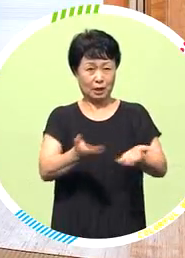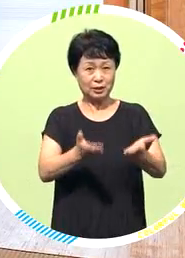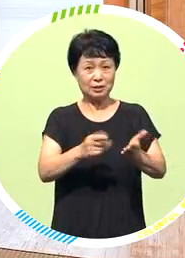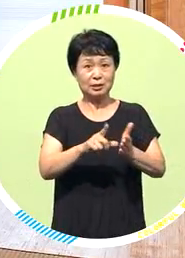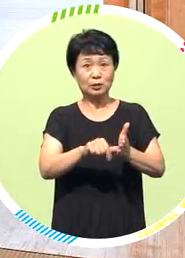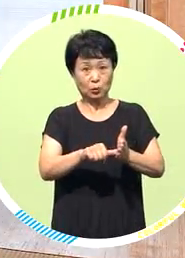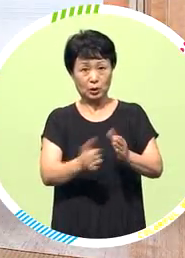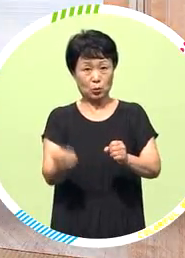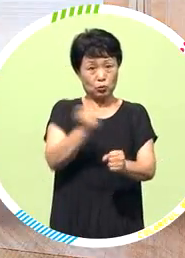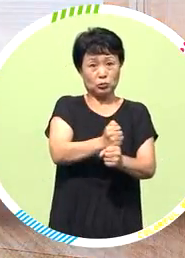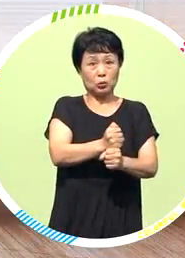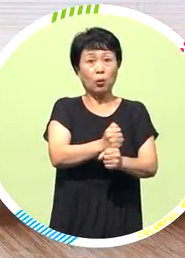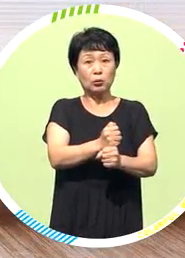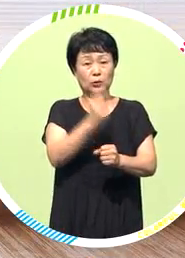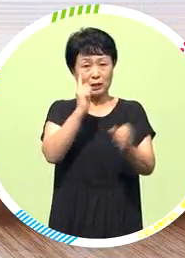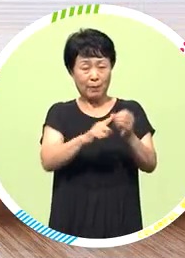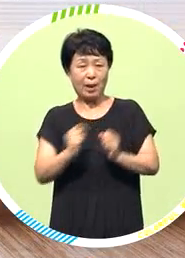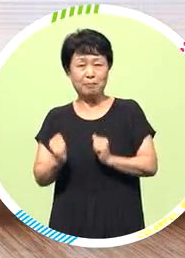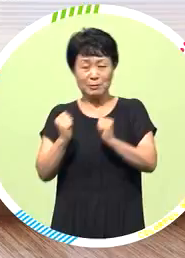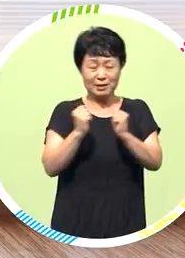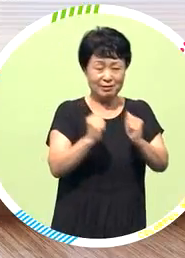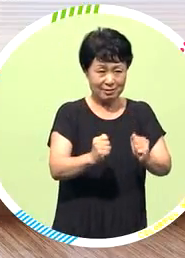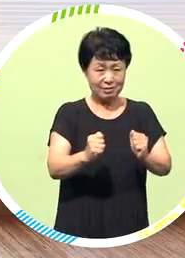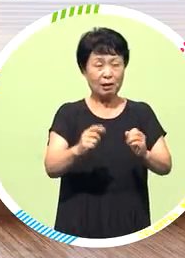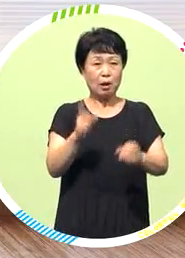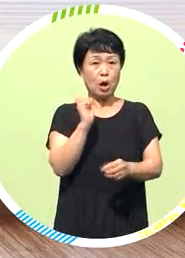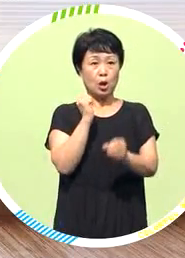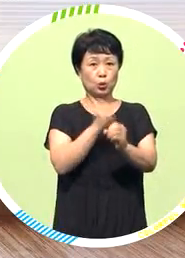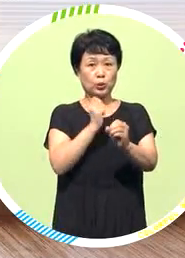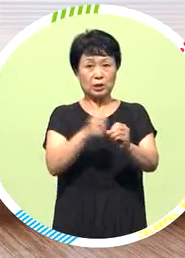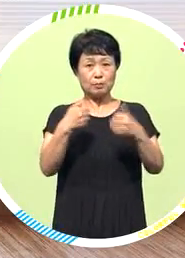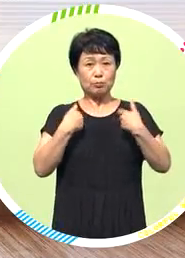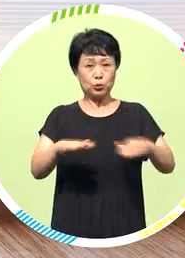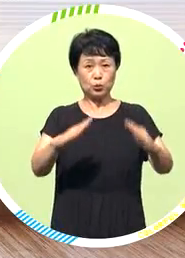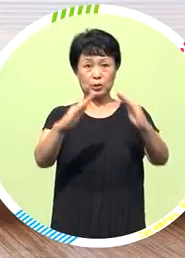釘を使わない建物を建設し話題となりました。